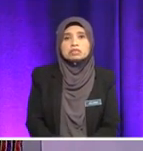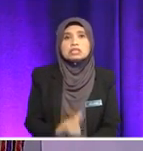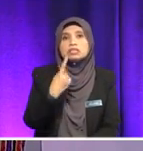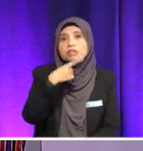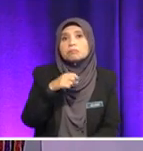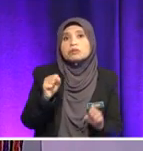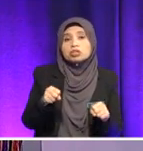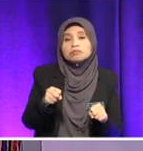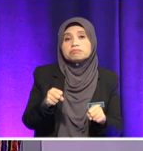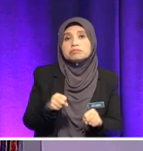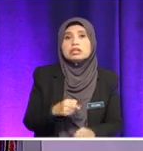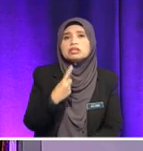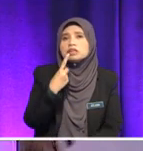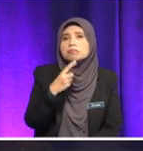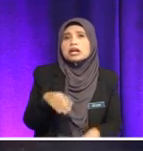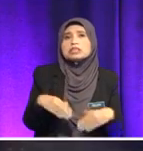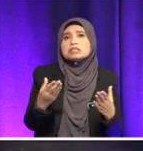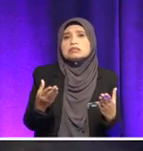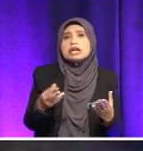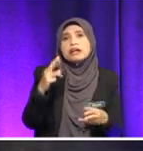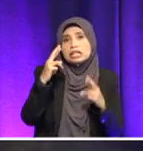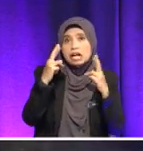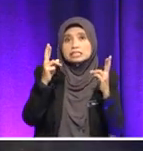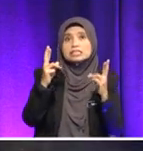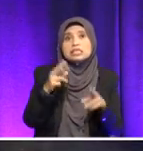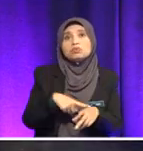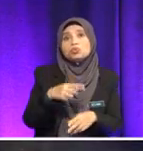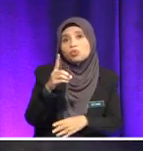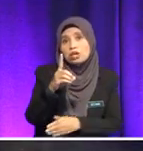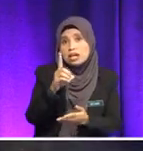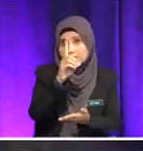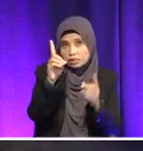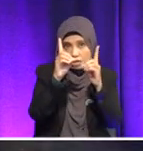sebelum kita tahu reaksi terhadap drama